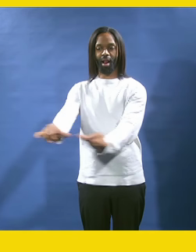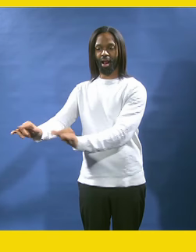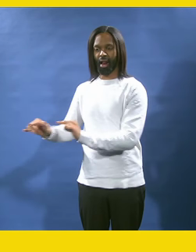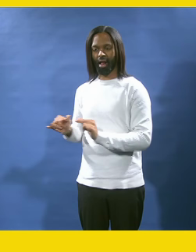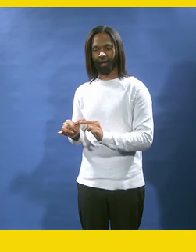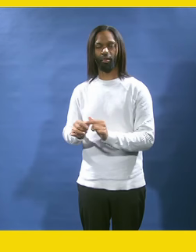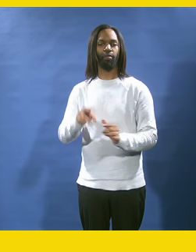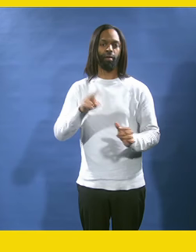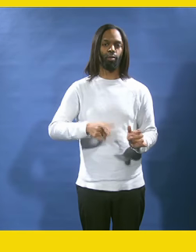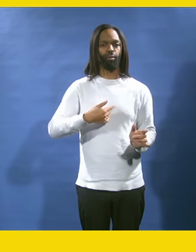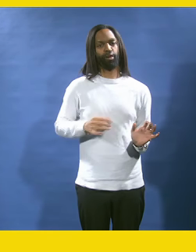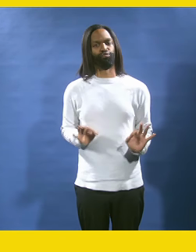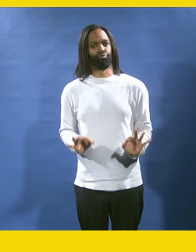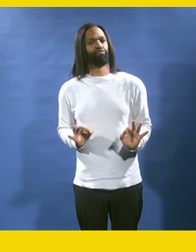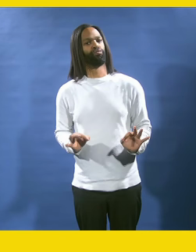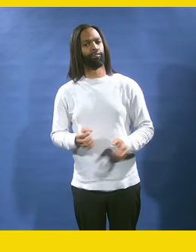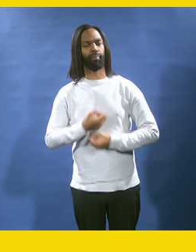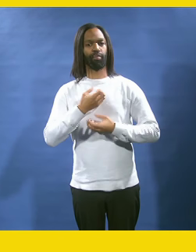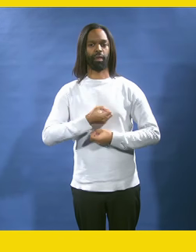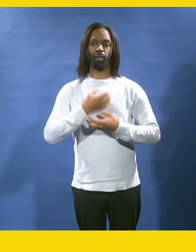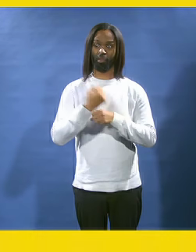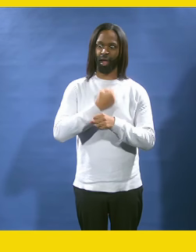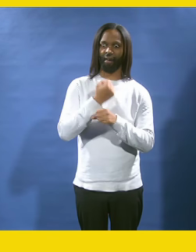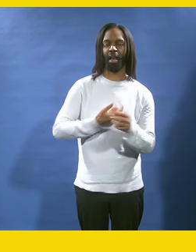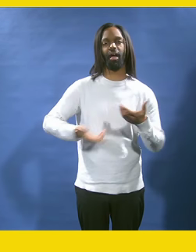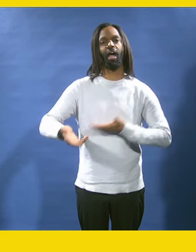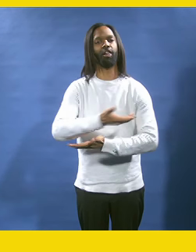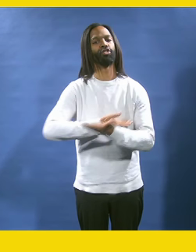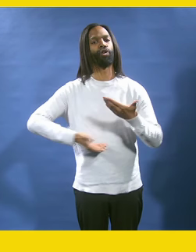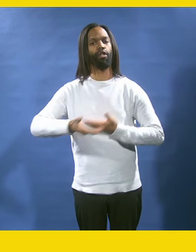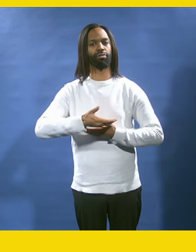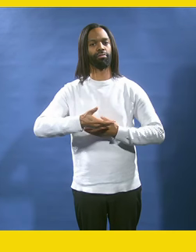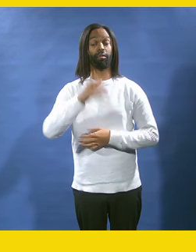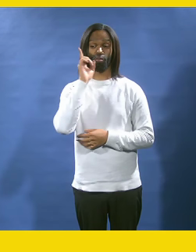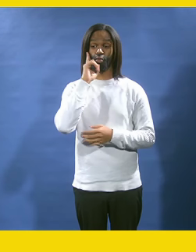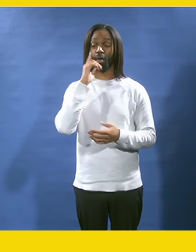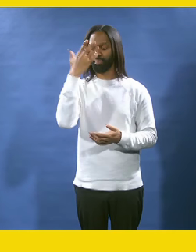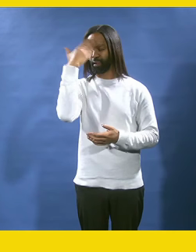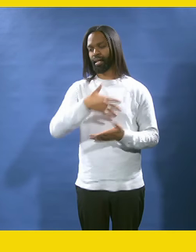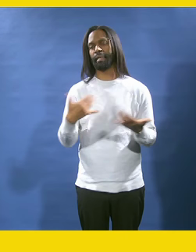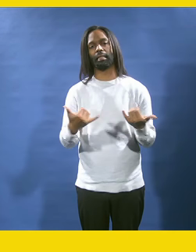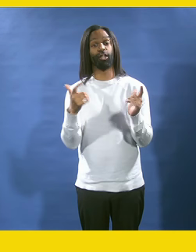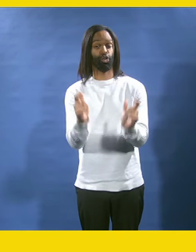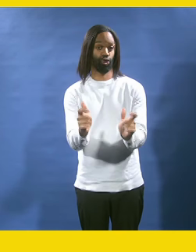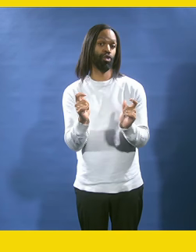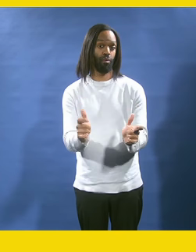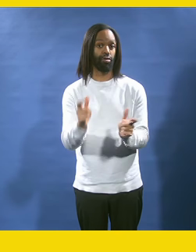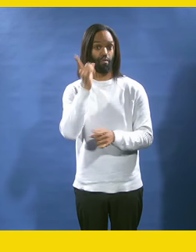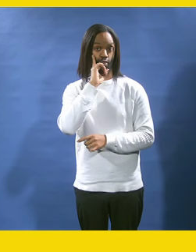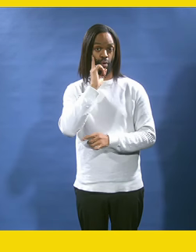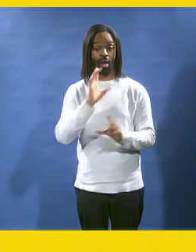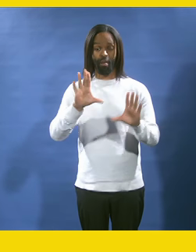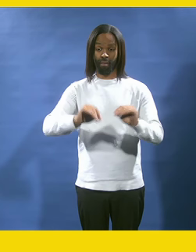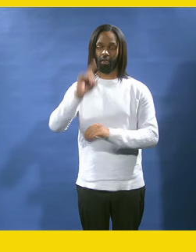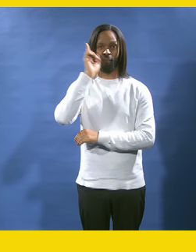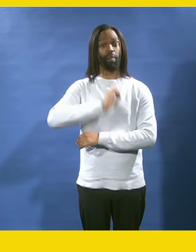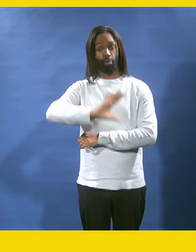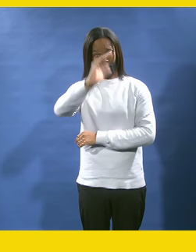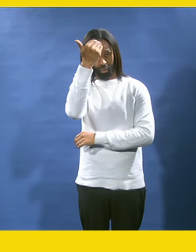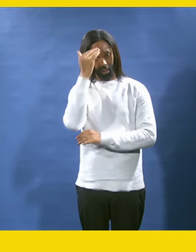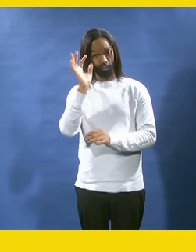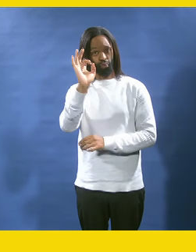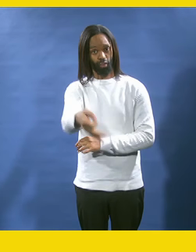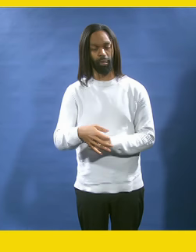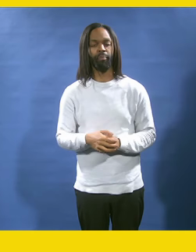et nos échanges. Car je mesure aussi la chance d'être sur un territoire où la place des femmes est reconnue, où la parité dans les